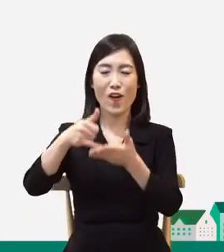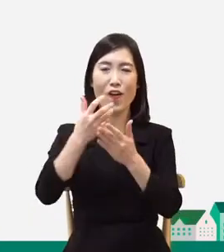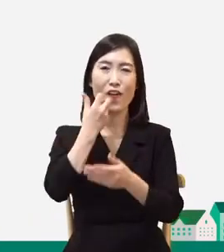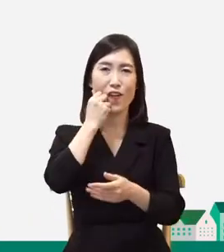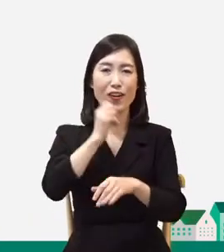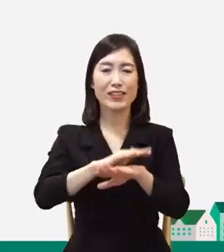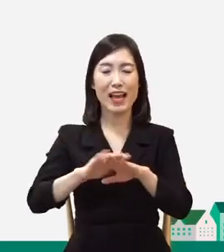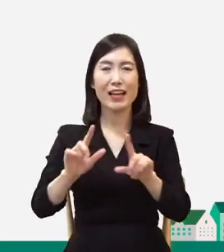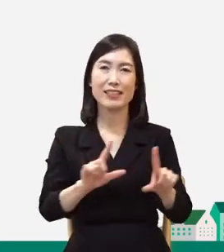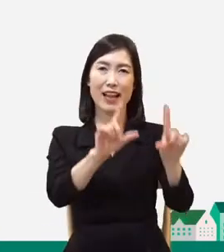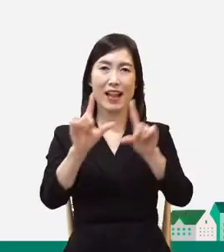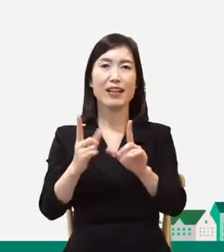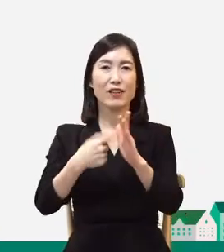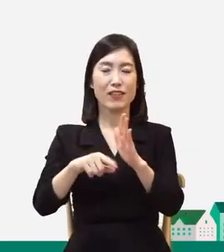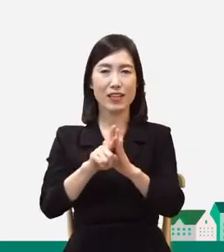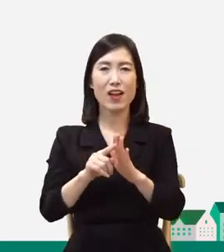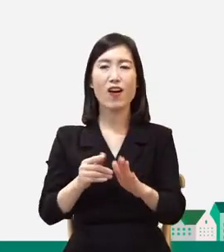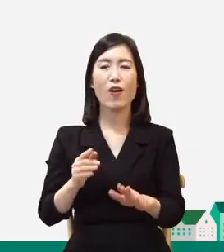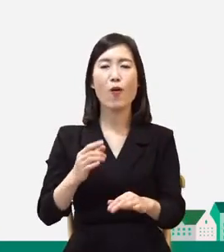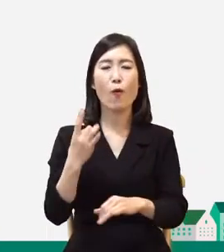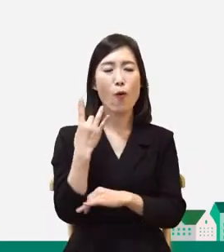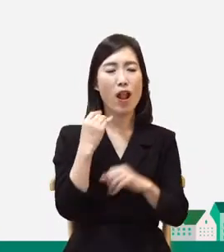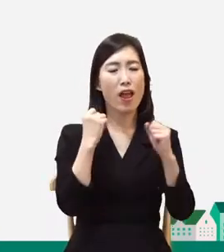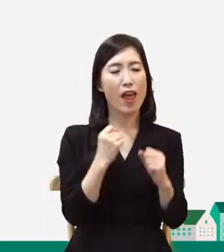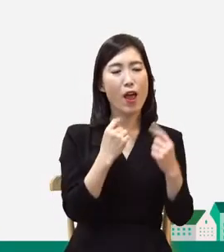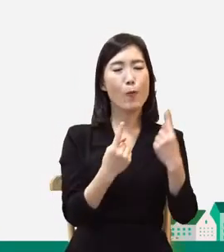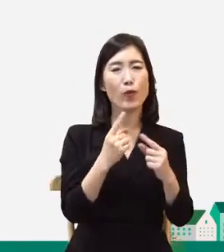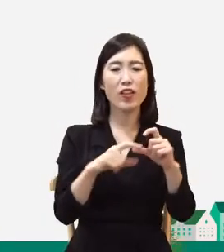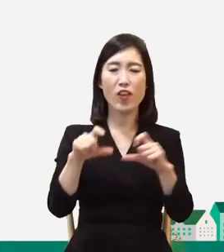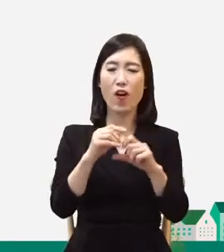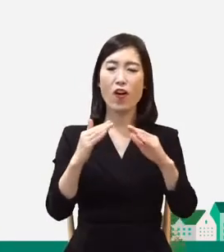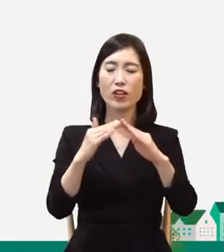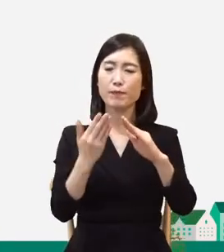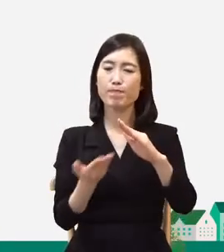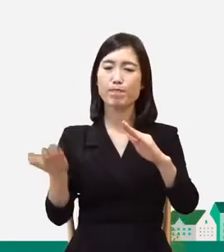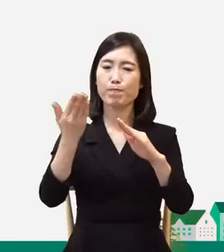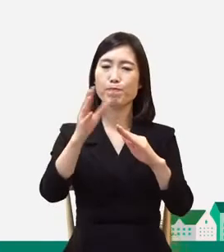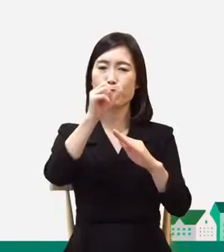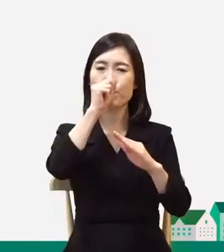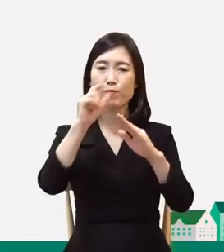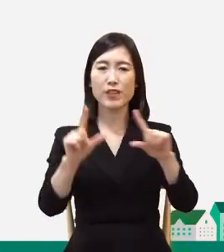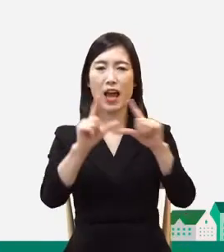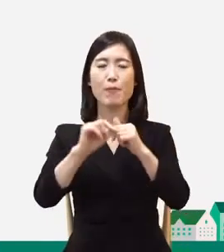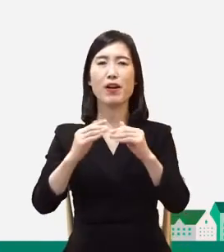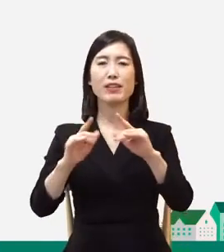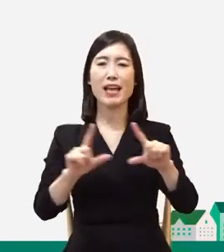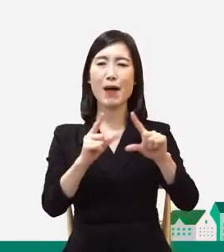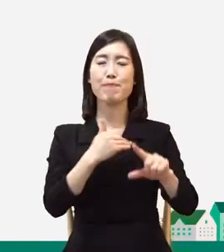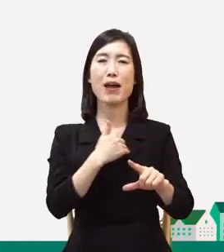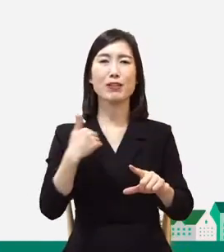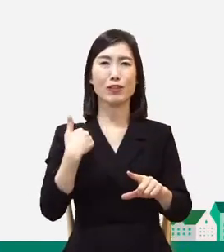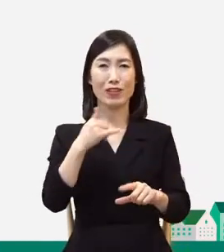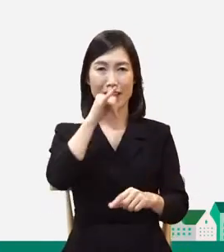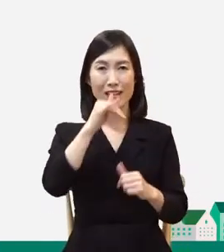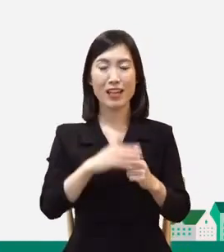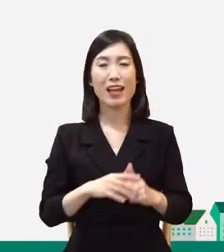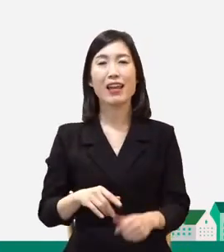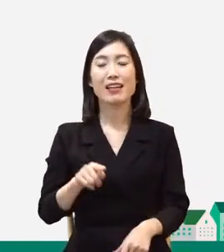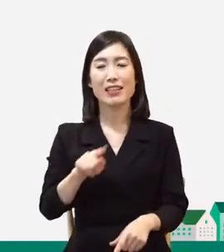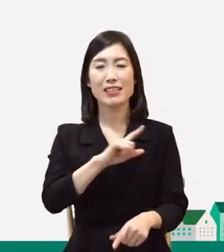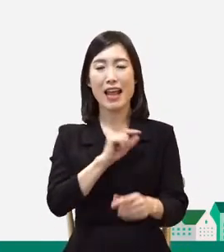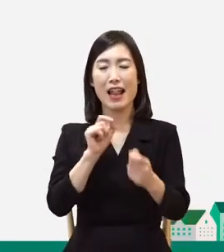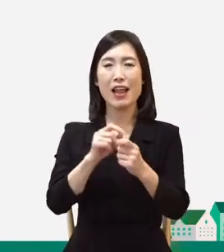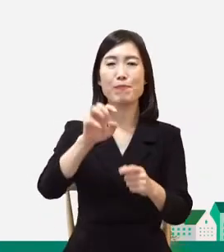서비스보다 한 단계 업그레이드된 주거 서비스의 변화가 지원주택이 아닐까 생각하는데요. 그 변화의 최전선에서 일하고 있는